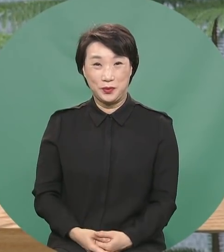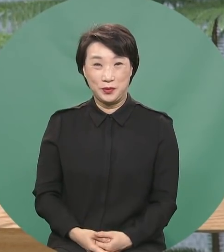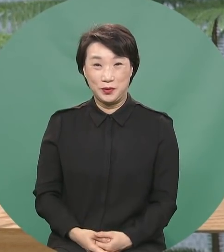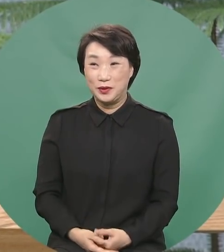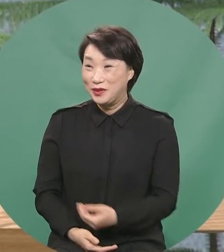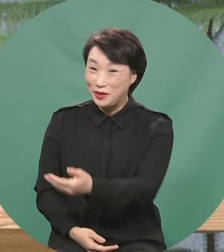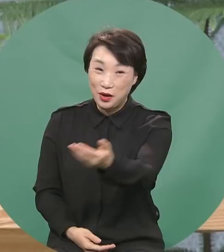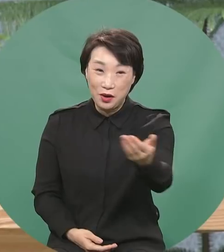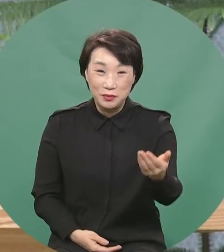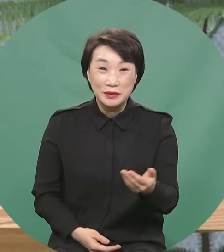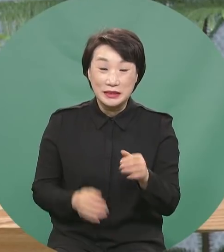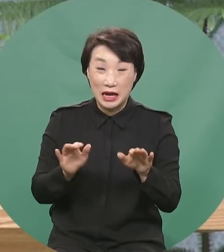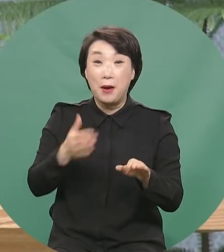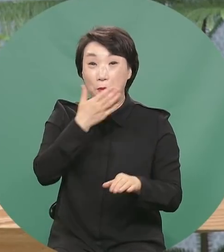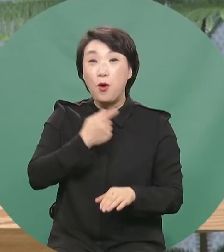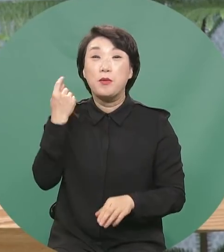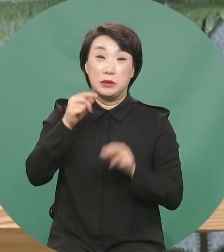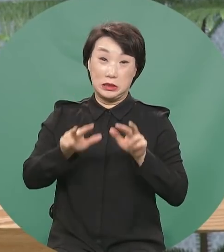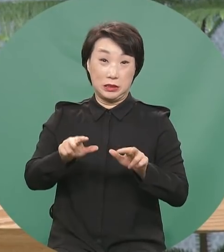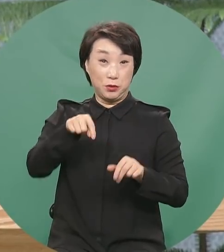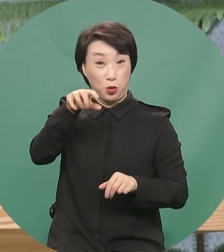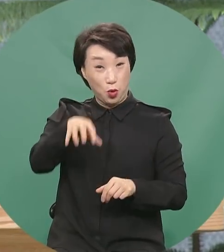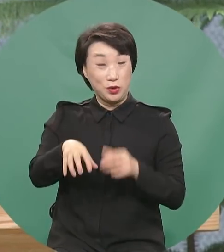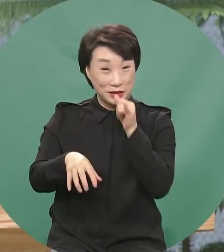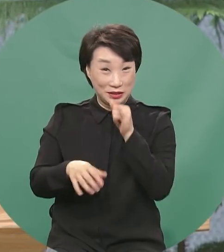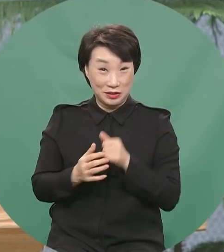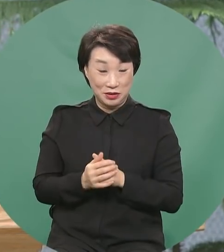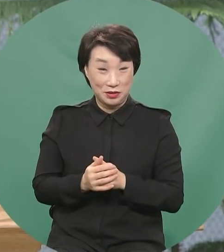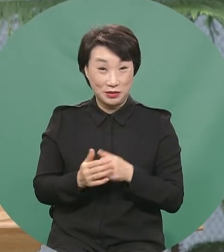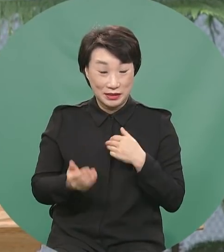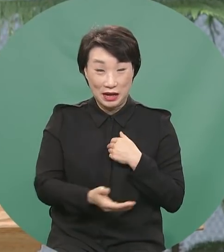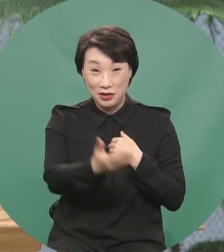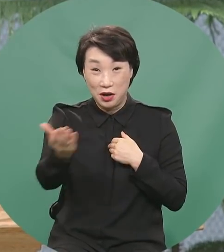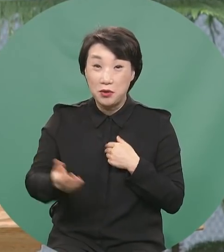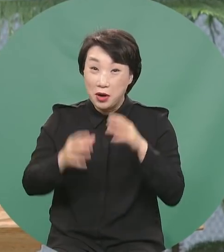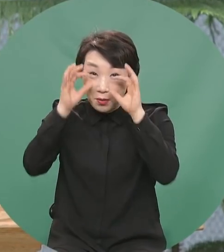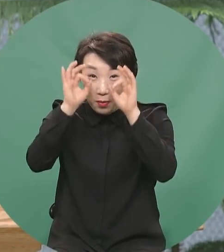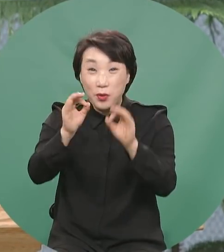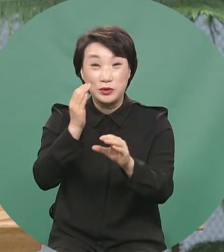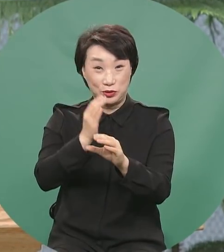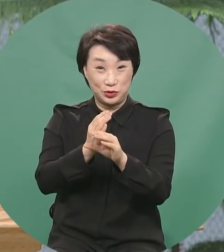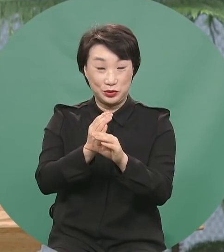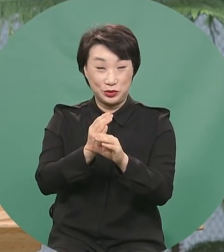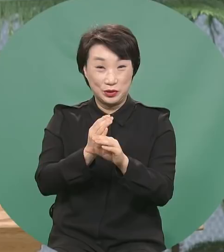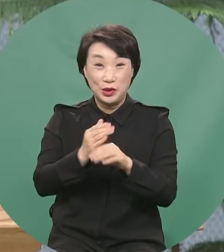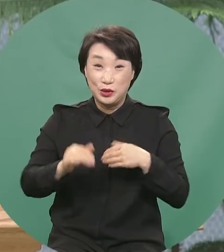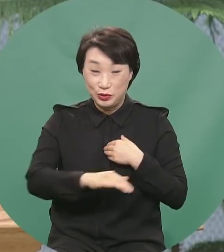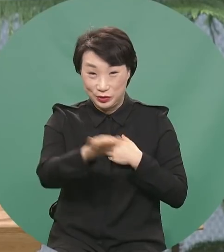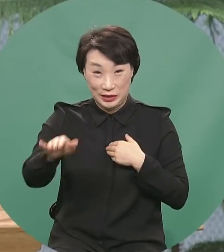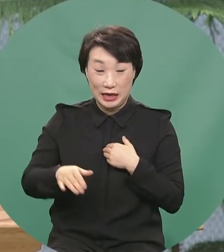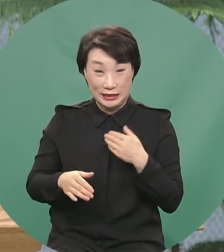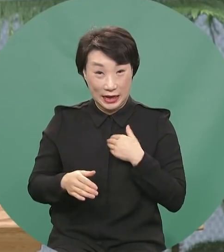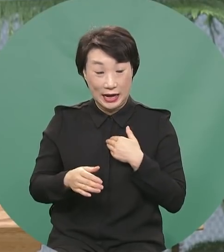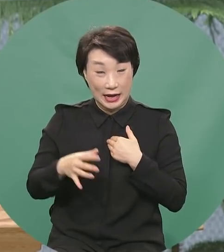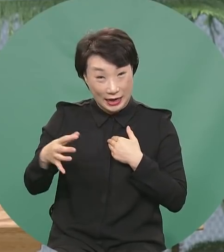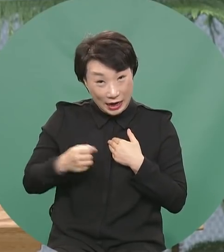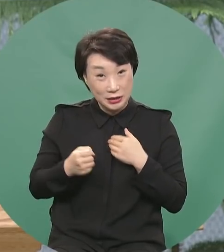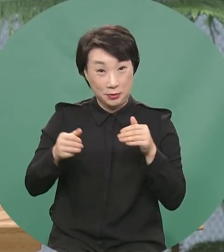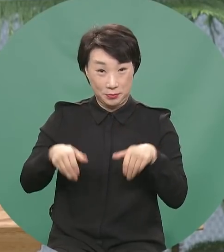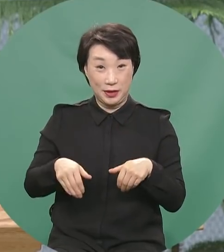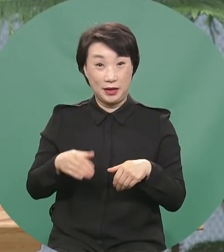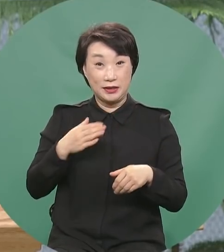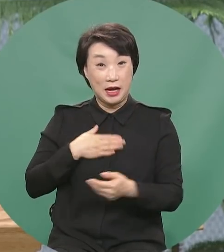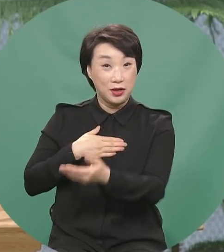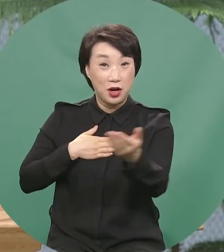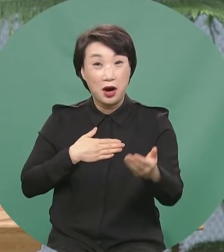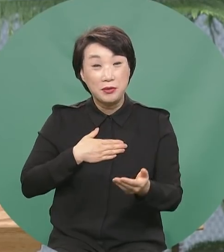필요하다. 여러분의 복음은 지금 여기 있고 여러분이 틀리고 있고 여러분이 가져야 하고